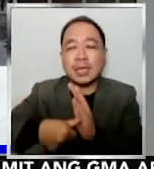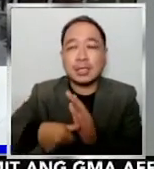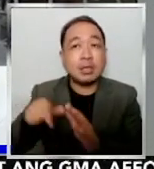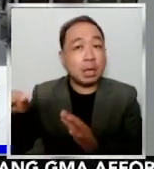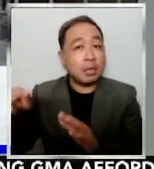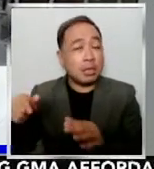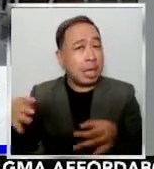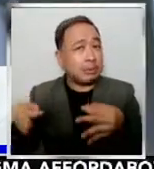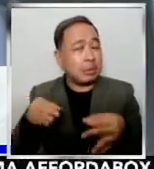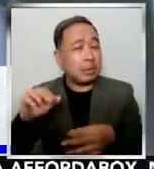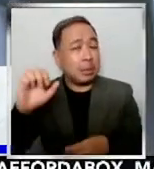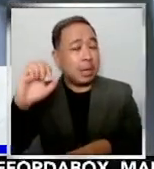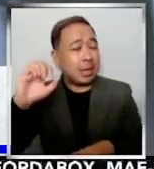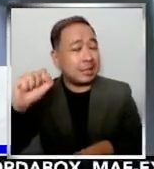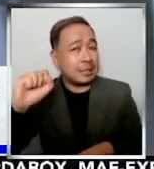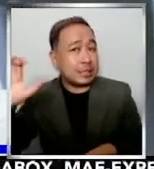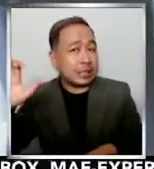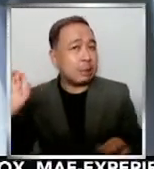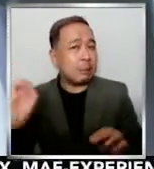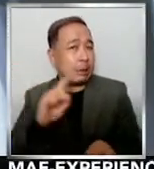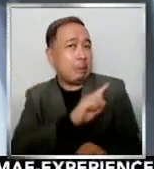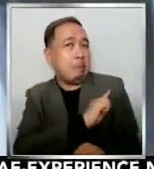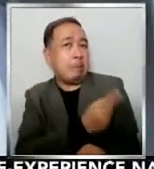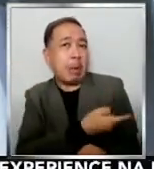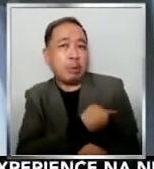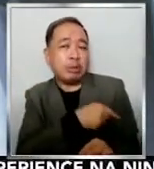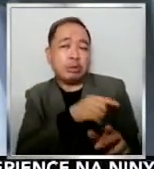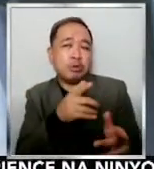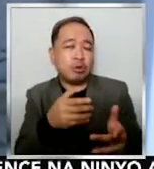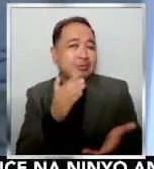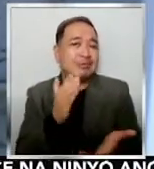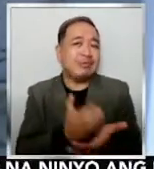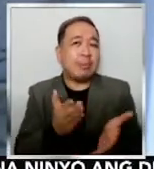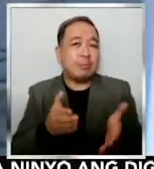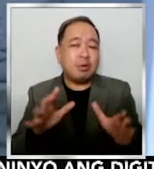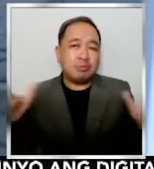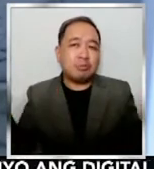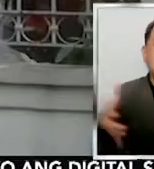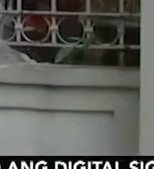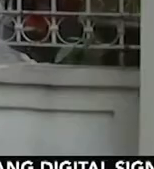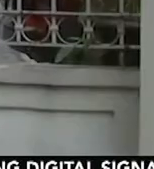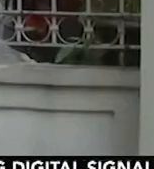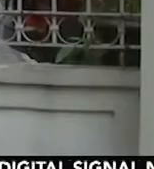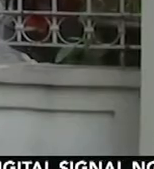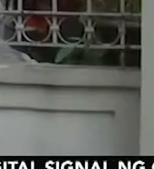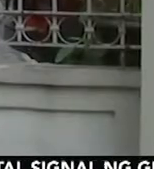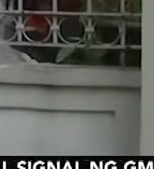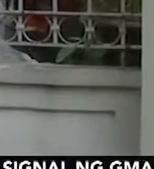na pigilang mag-convene ang Kongreso bilang National Board of Canvassers.